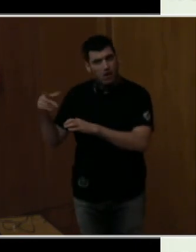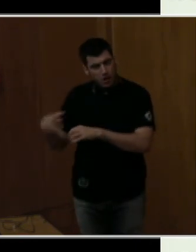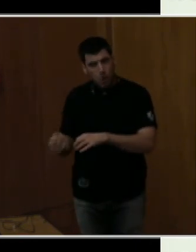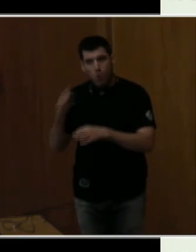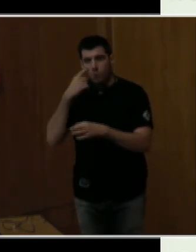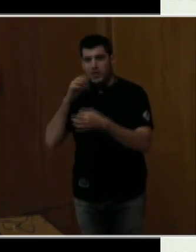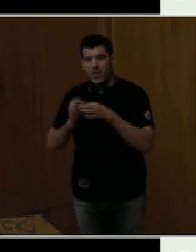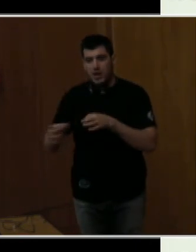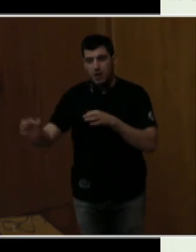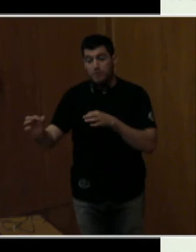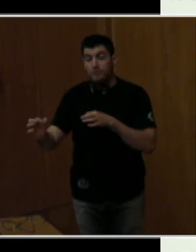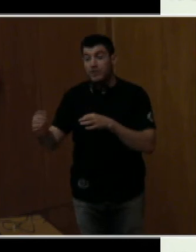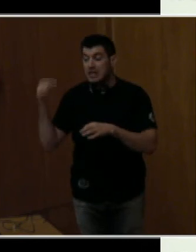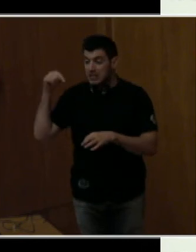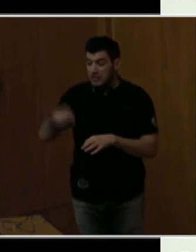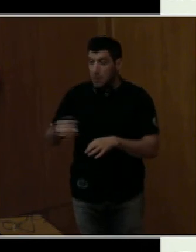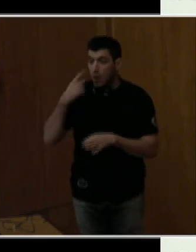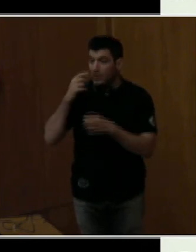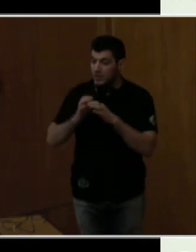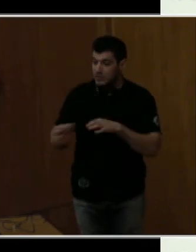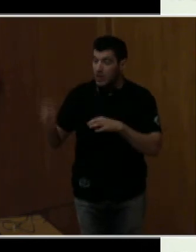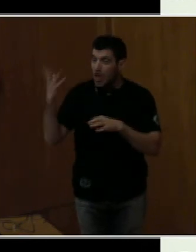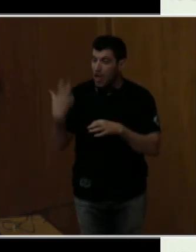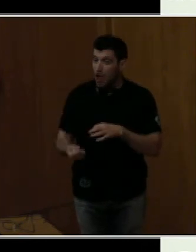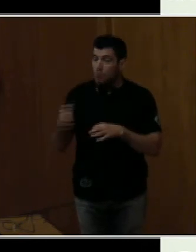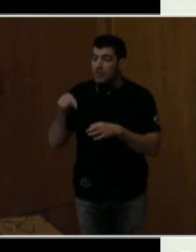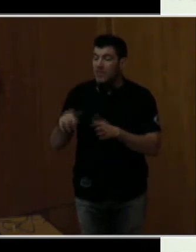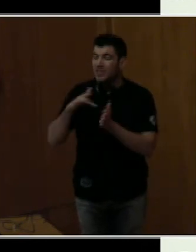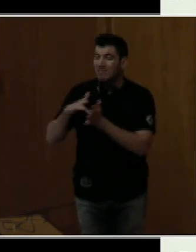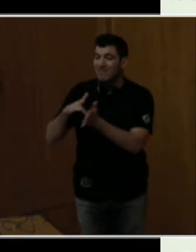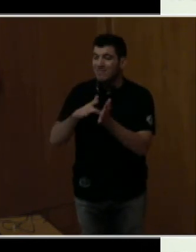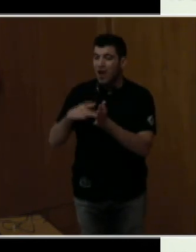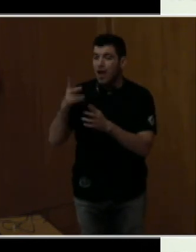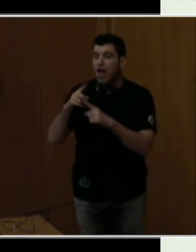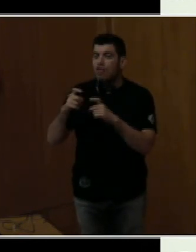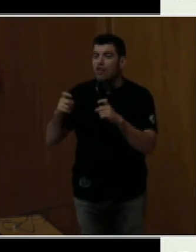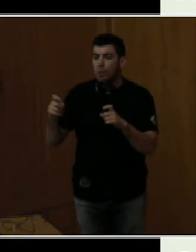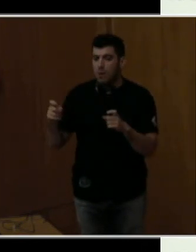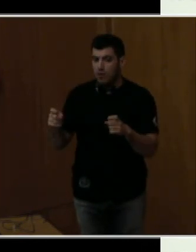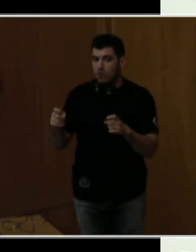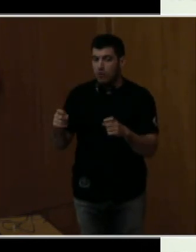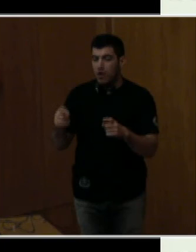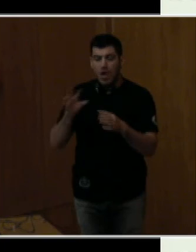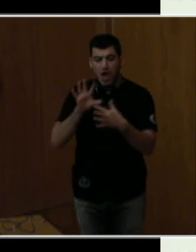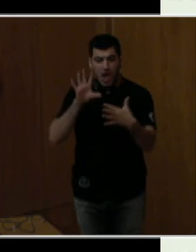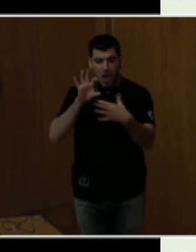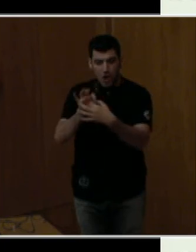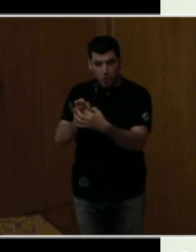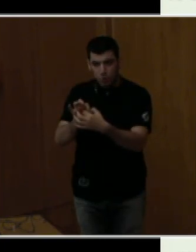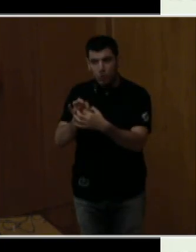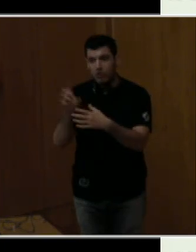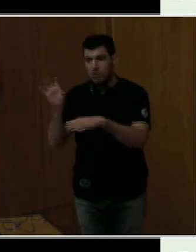Σήμερα αυτό το οποίο συμβαίνει είναι ότι οι οπτικές ίνες έχουν περάσει και μέσα στα data centers, στα κέντρα δεδομένων, ενώνοντας servers με